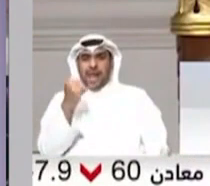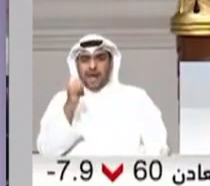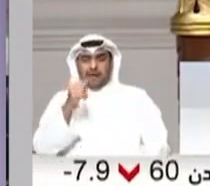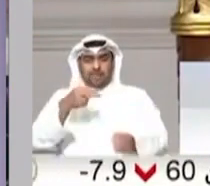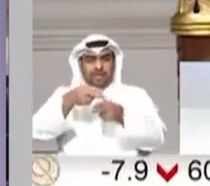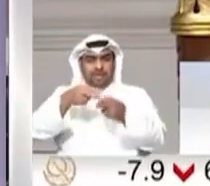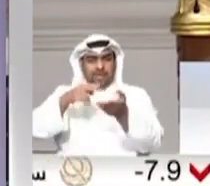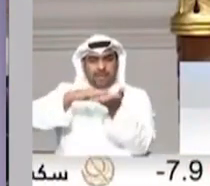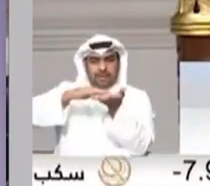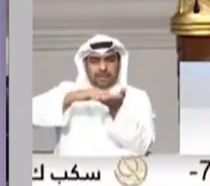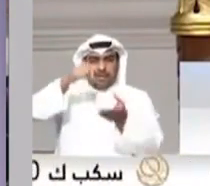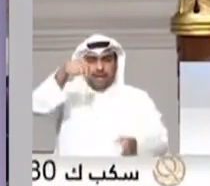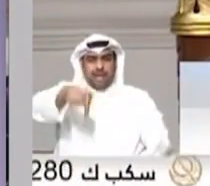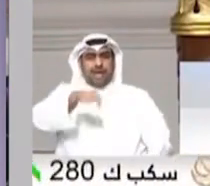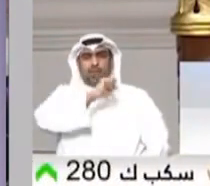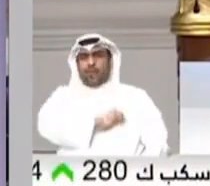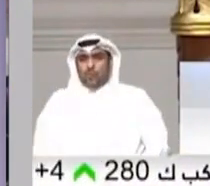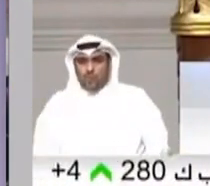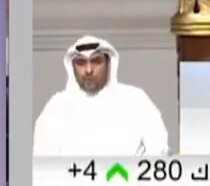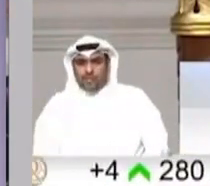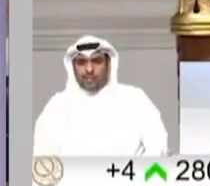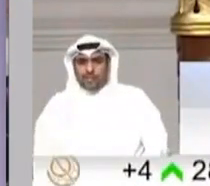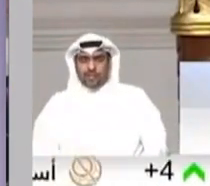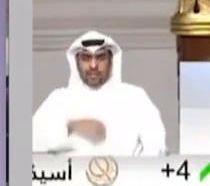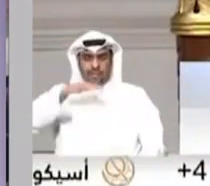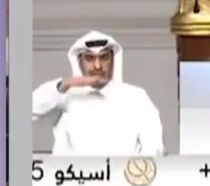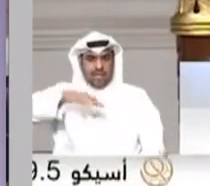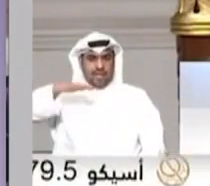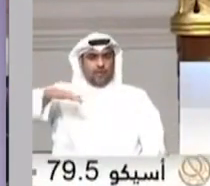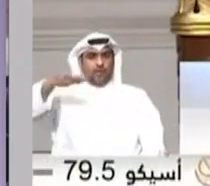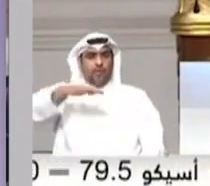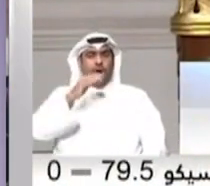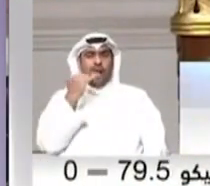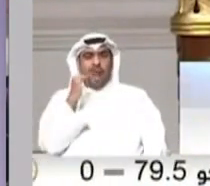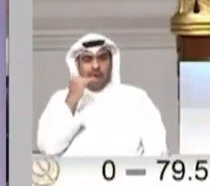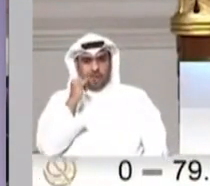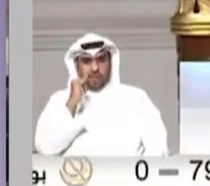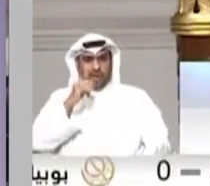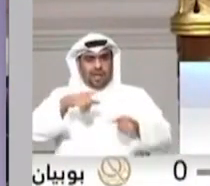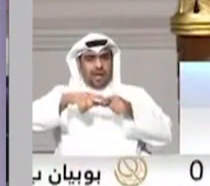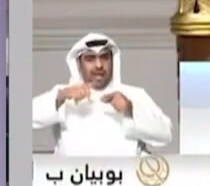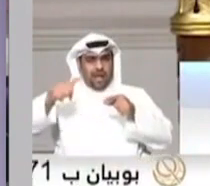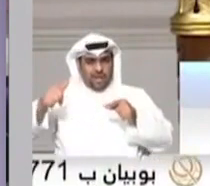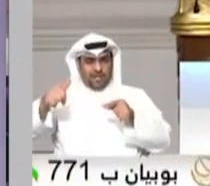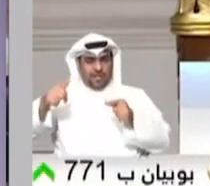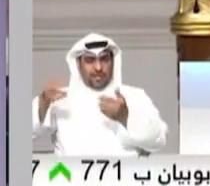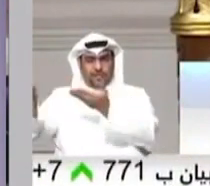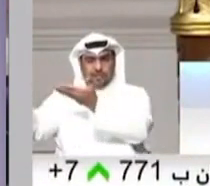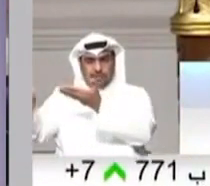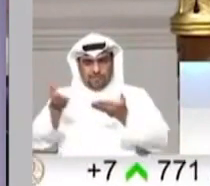والخليجية المشاركين في اجتماعات الدورة العادية 98